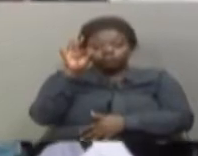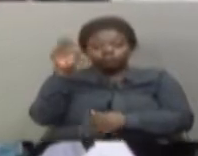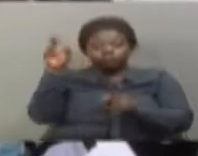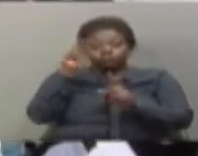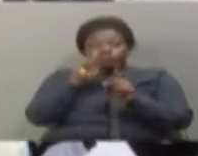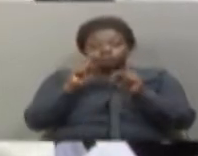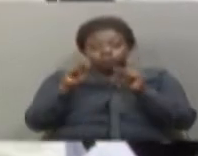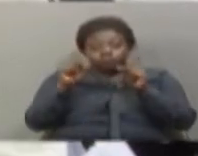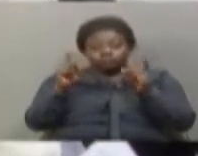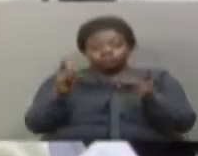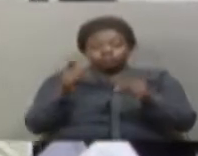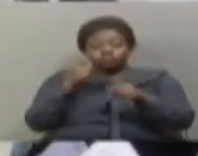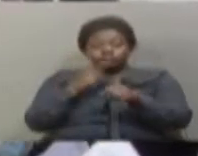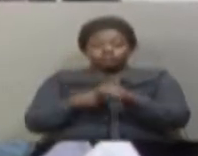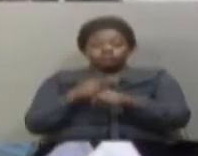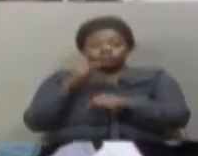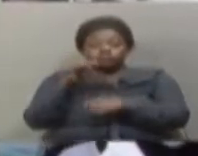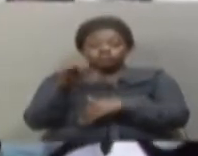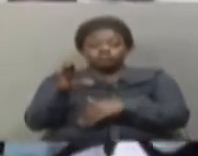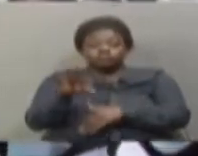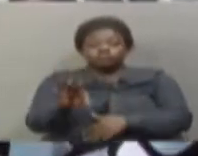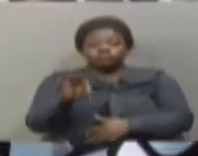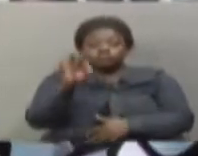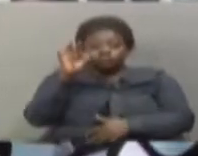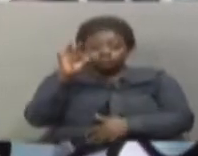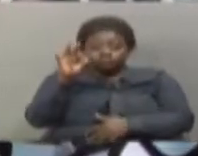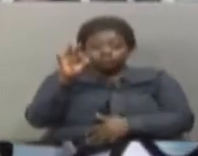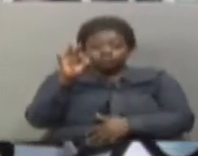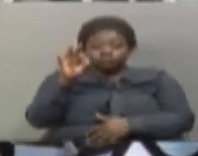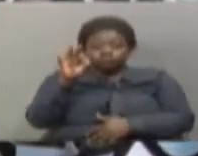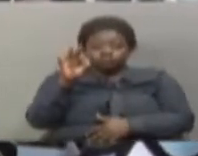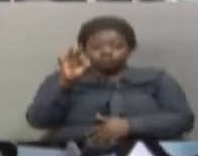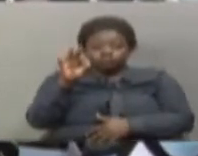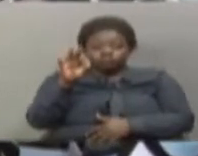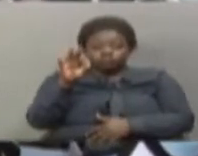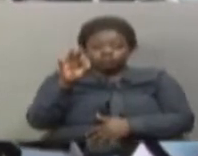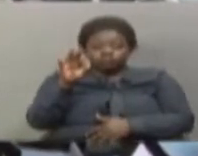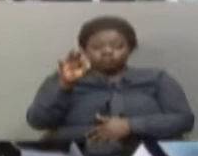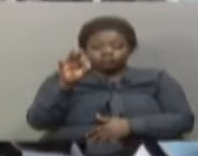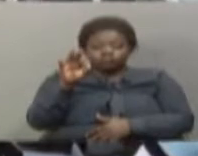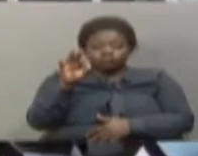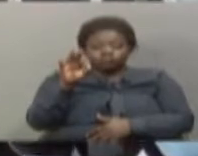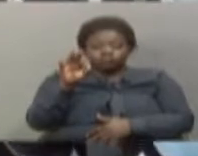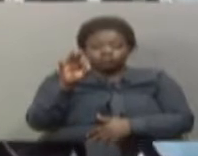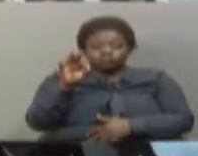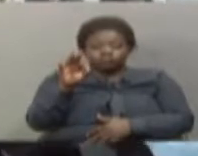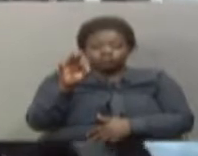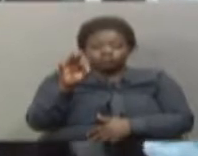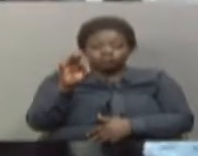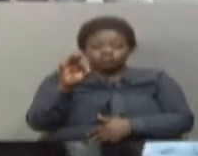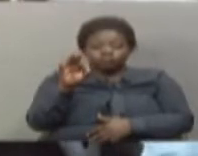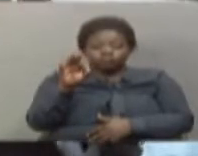were at that time chose Matthias Mulumba,